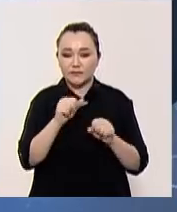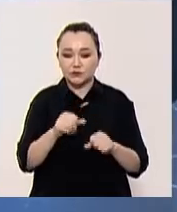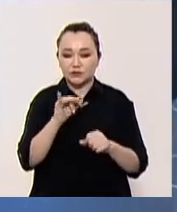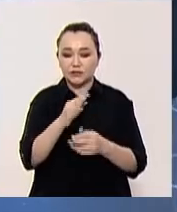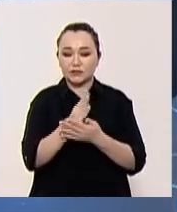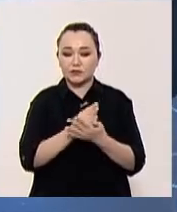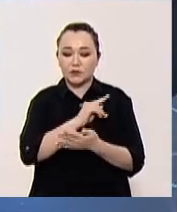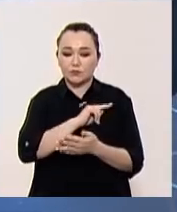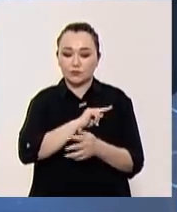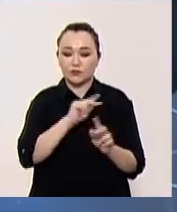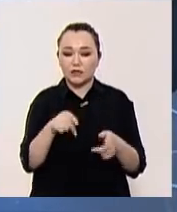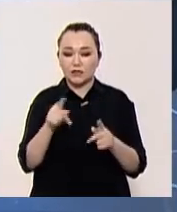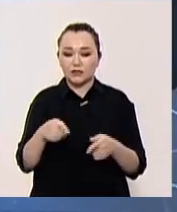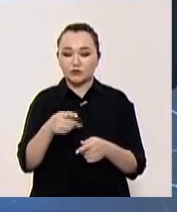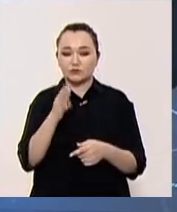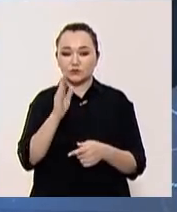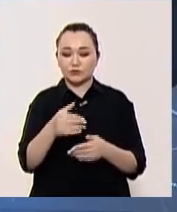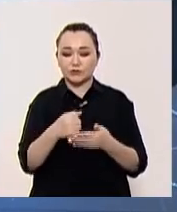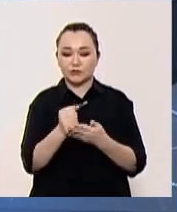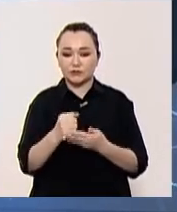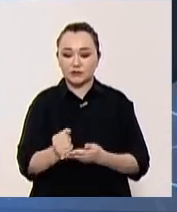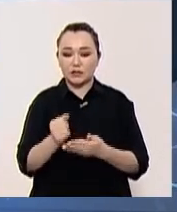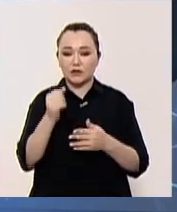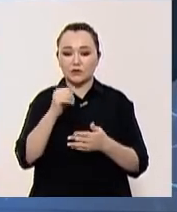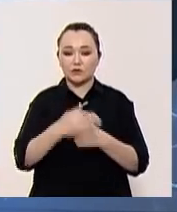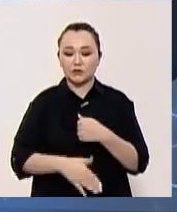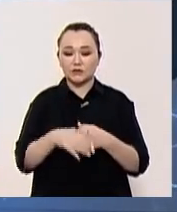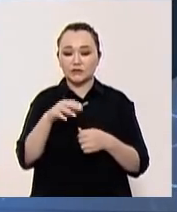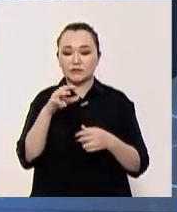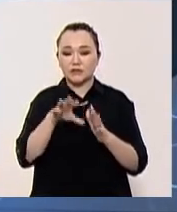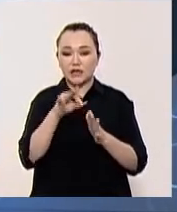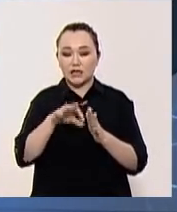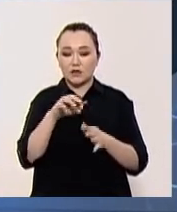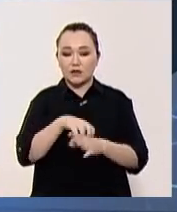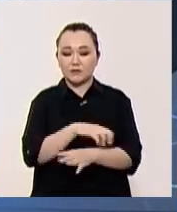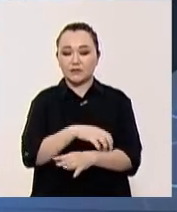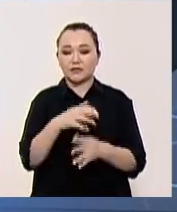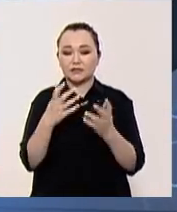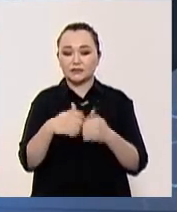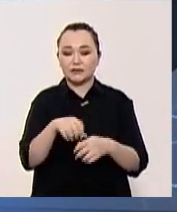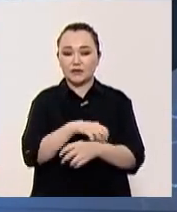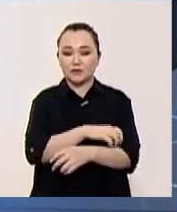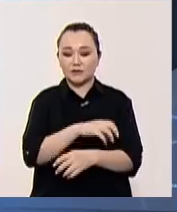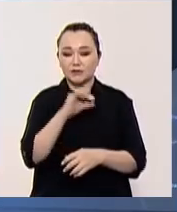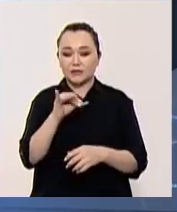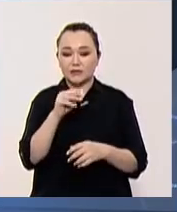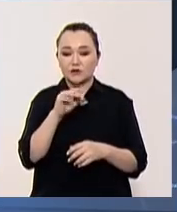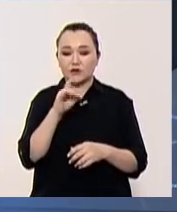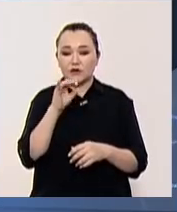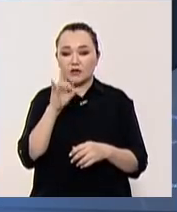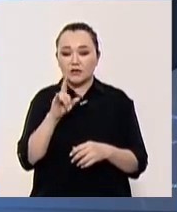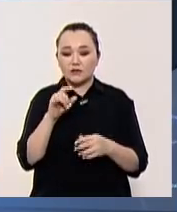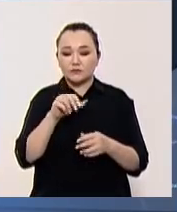қызметіне байланысты шектеулер белгіленеді. Орталық сайлау комиссиясы, есеп комитеті және конституциялық кеңестің төрағалары мен